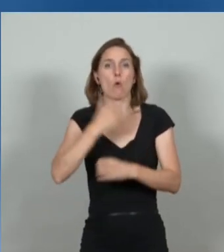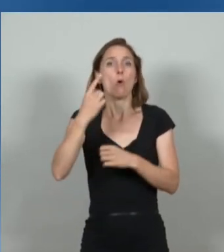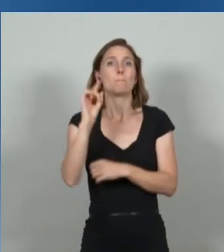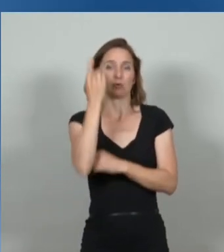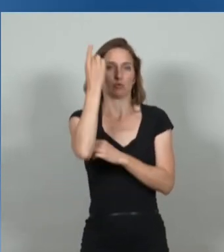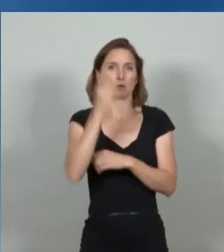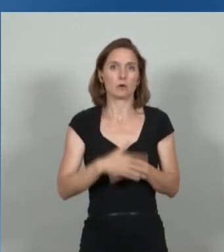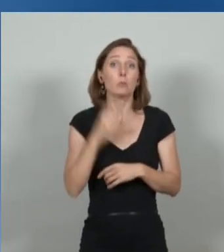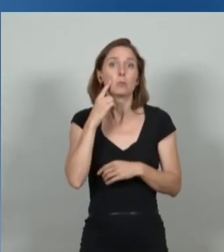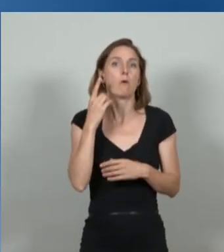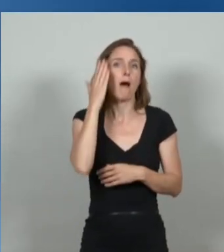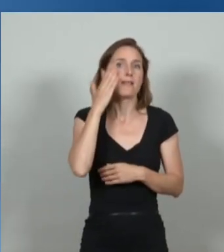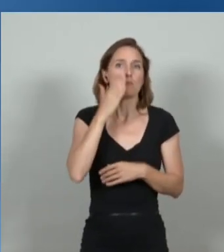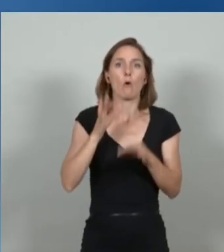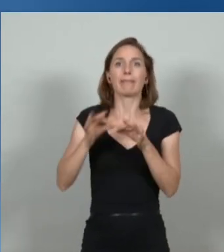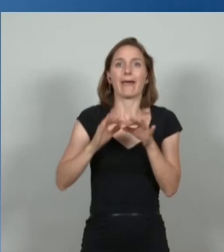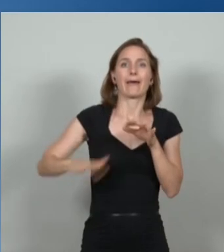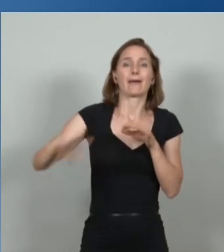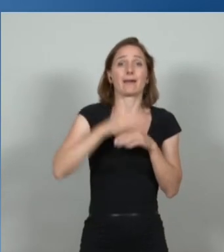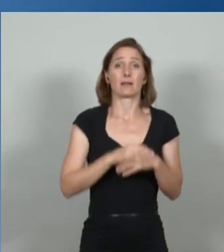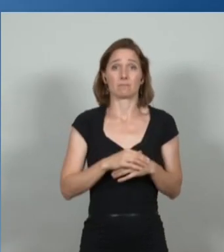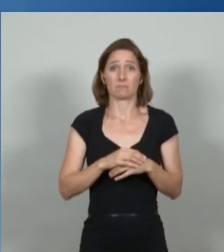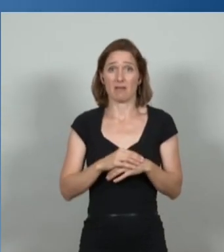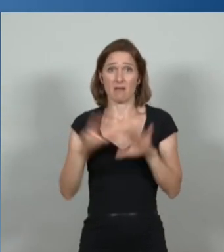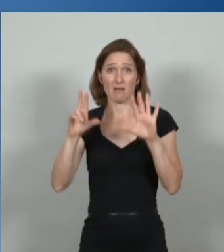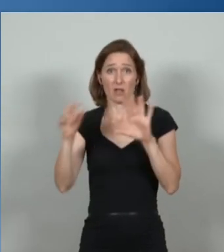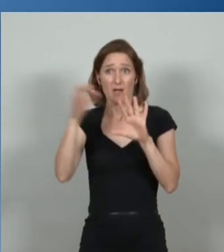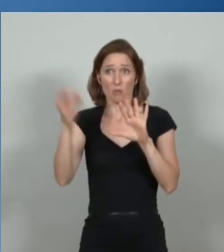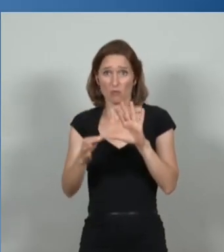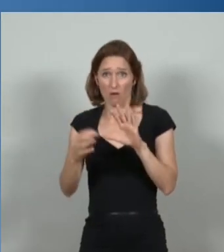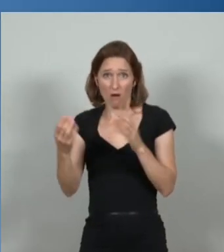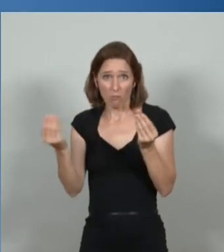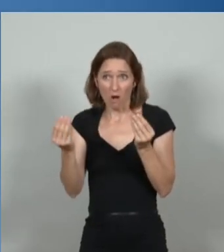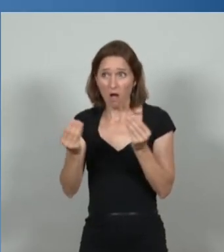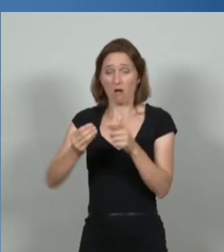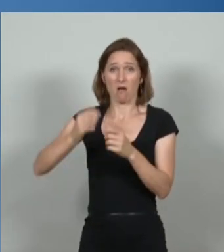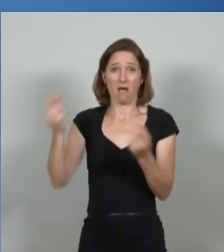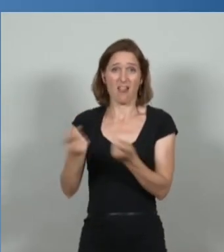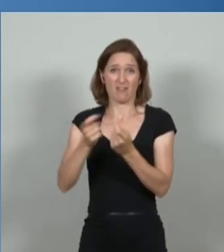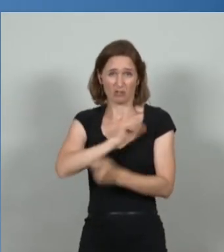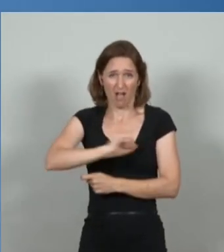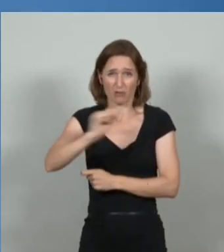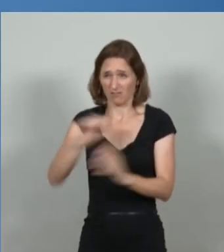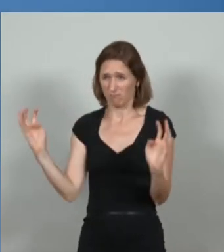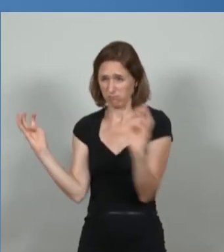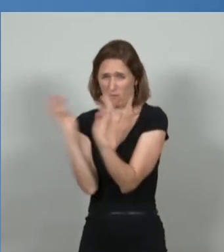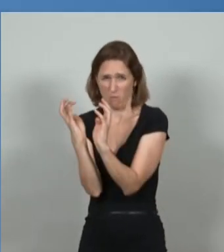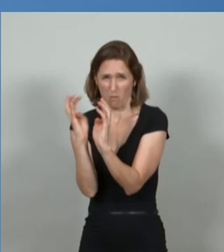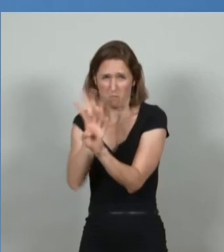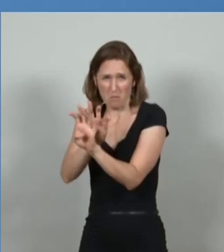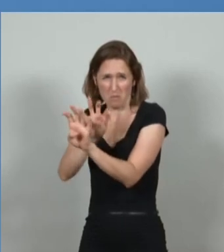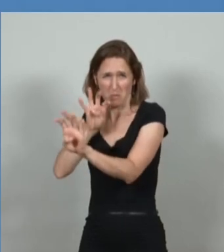millions soit environ 8 animaux sur 10 sont confinés dans des élevages intensifs sans jamais aucun accès à l'extérieur